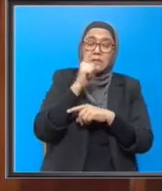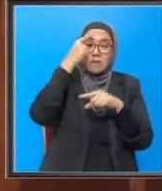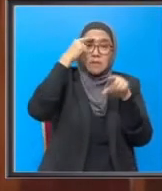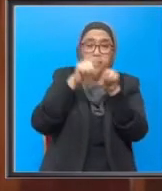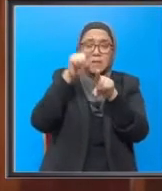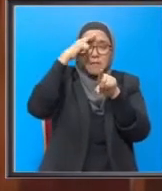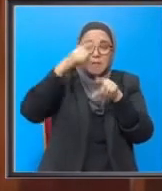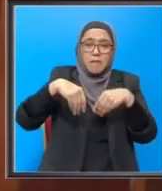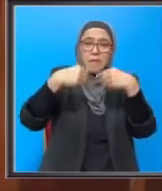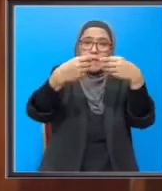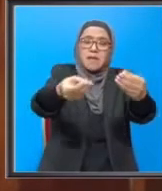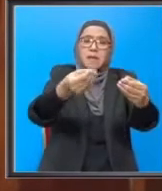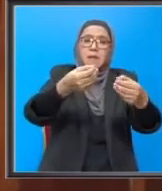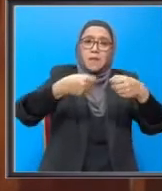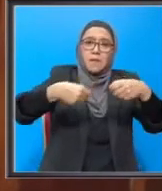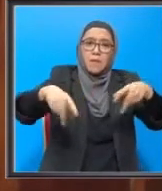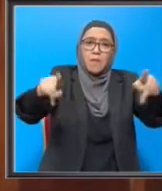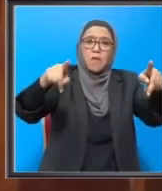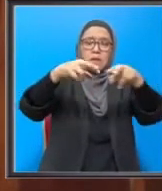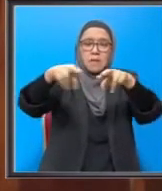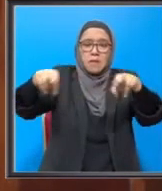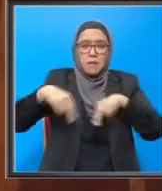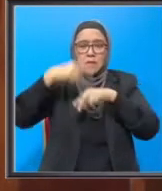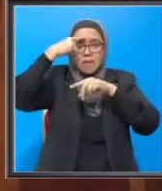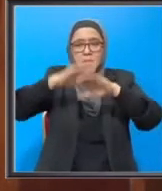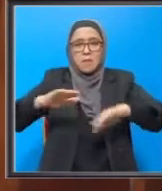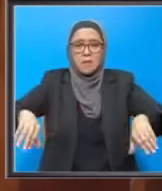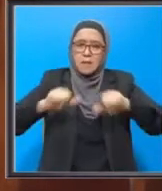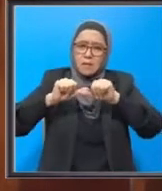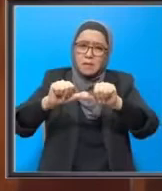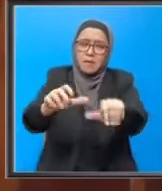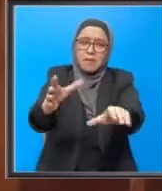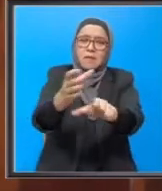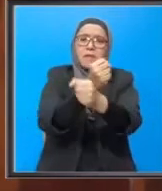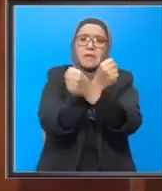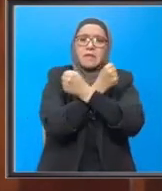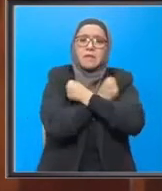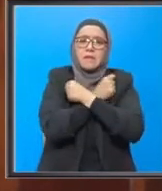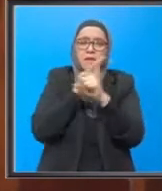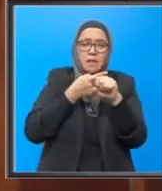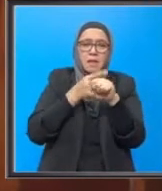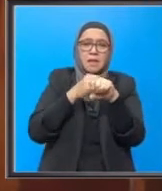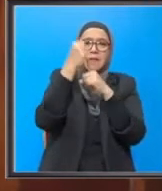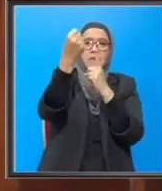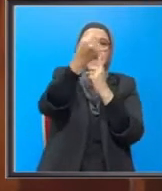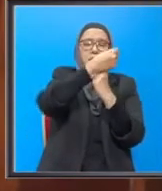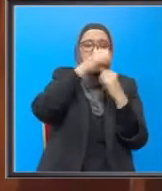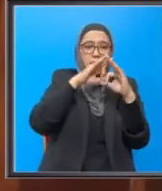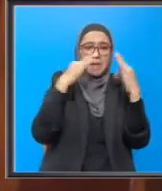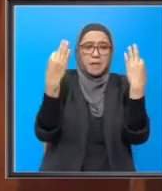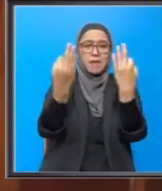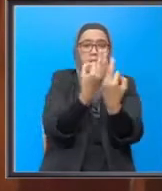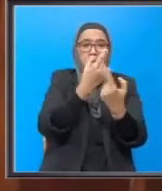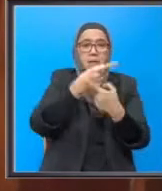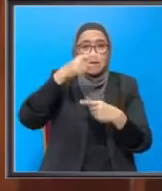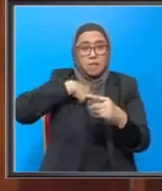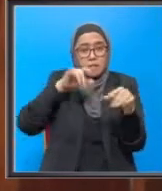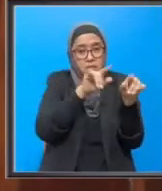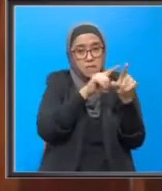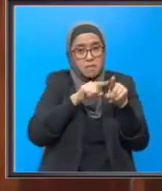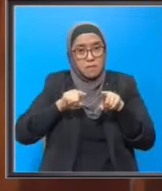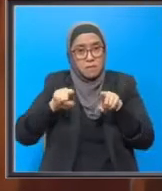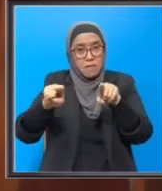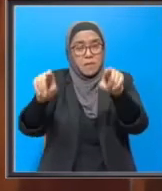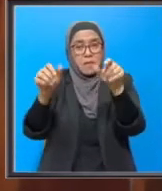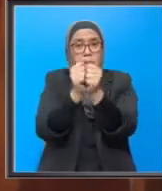ruang kepada kanak-kanak supaya terus mendapat kasih sayang dalam persekitaran kekeluargaan usaha ini sejajar dengan matlamat dasar kanak-kanak negara